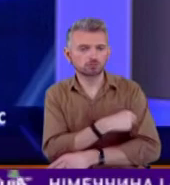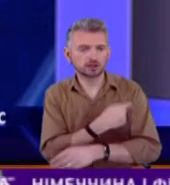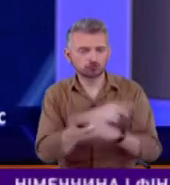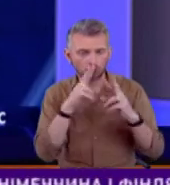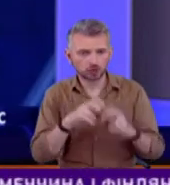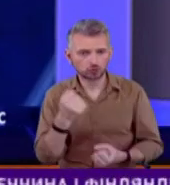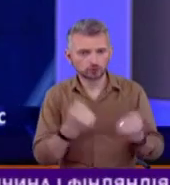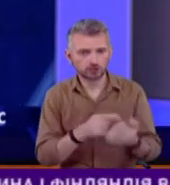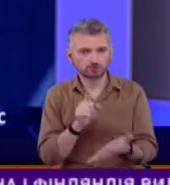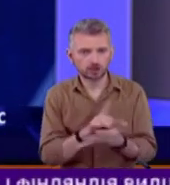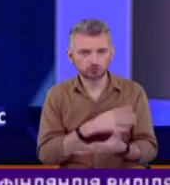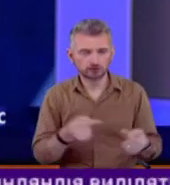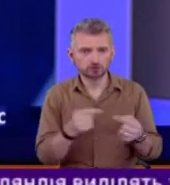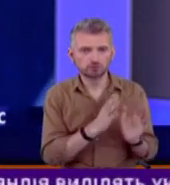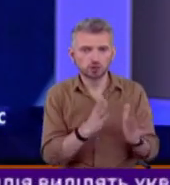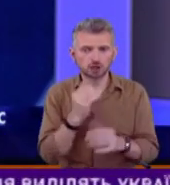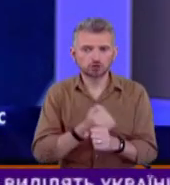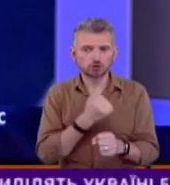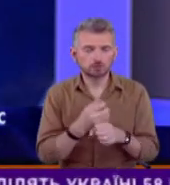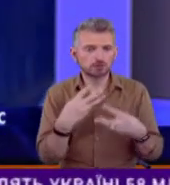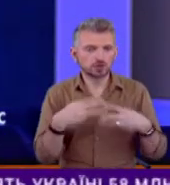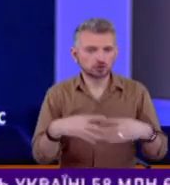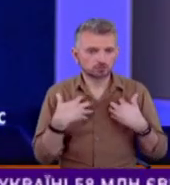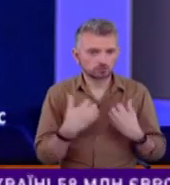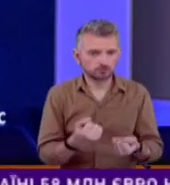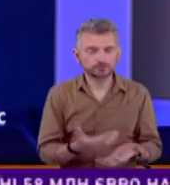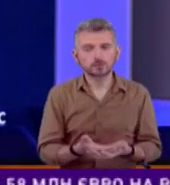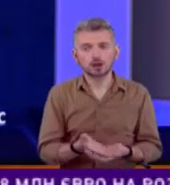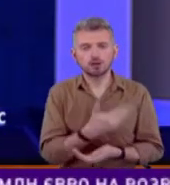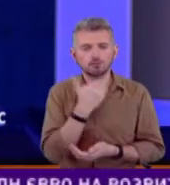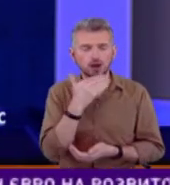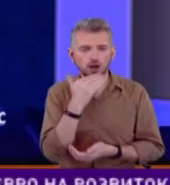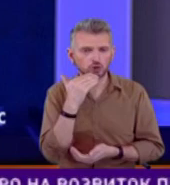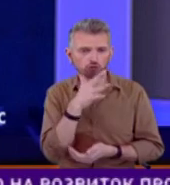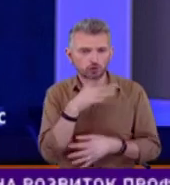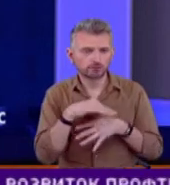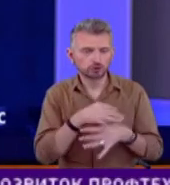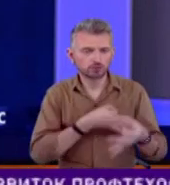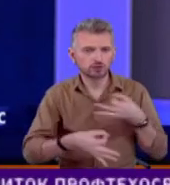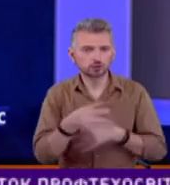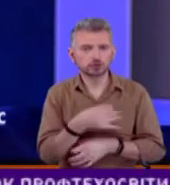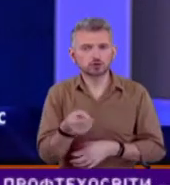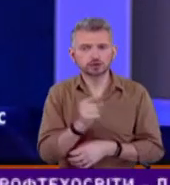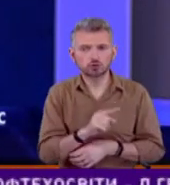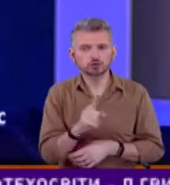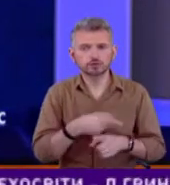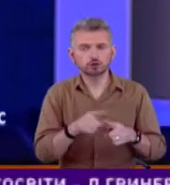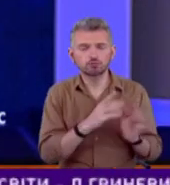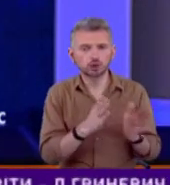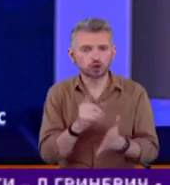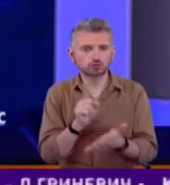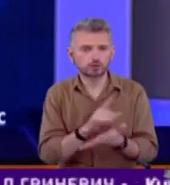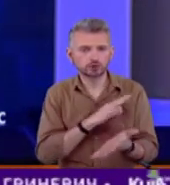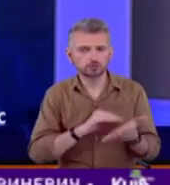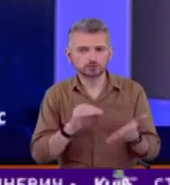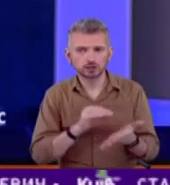водіїв має бути відповідний порядок, розроблений Міністерством здравоохранення. Ми багато років вже ведемо дискусію стосовно того, що в цьому порядку повинно бути